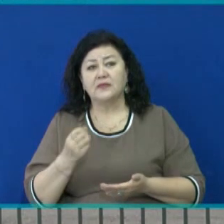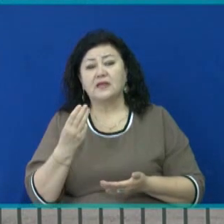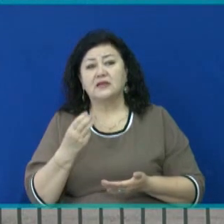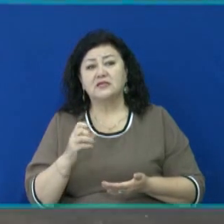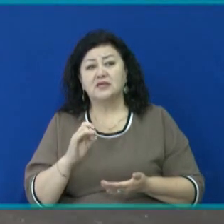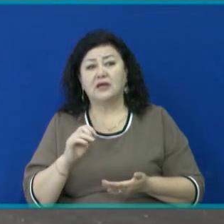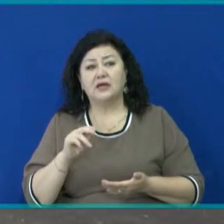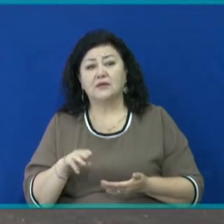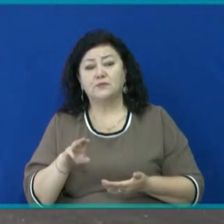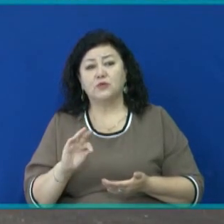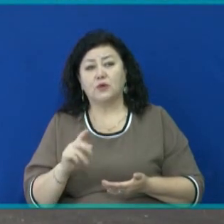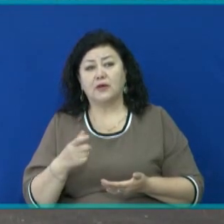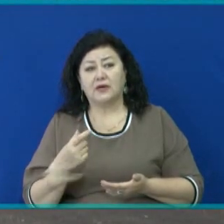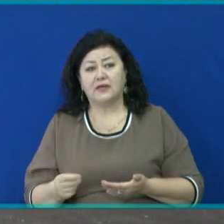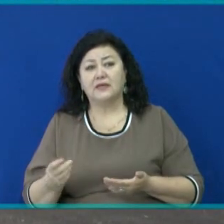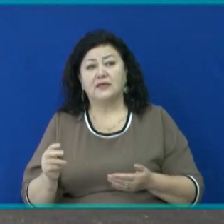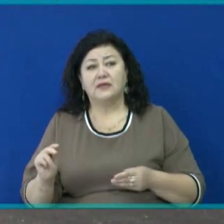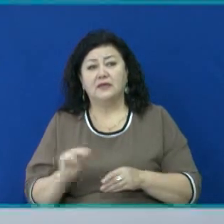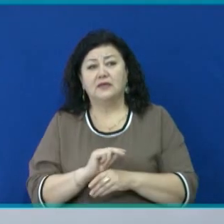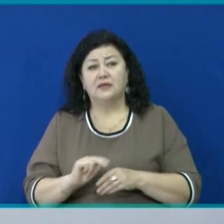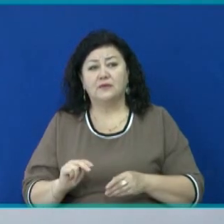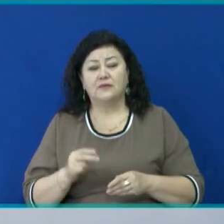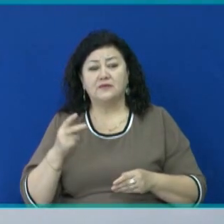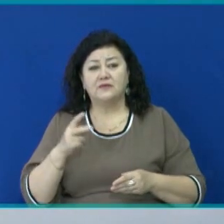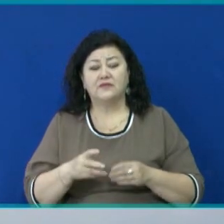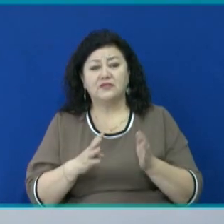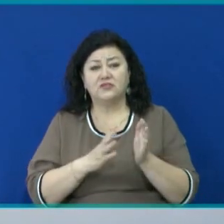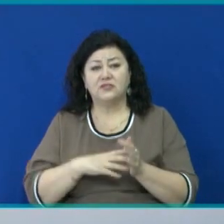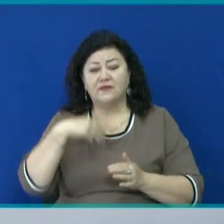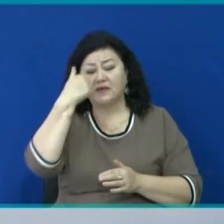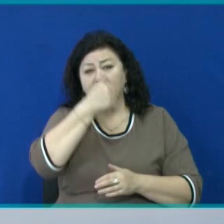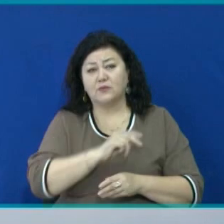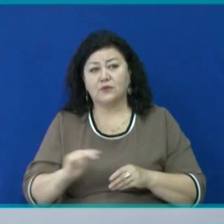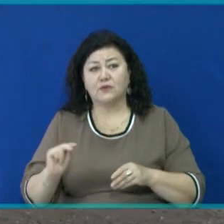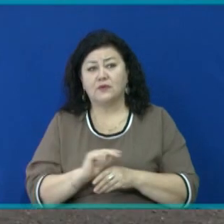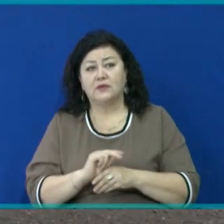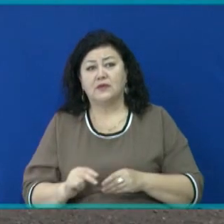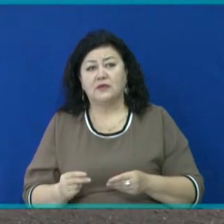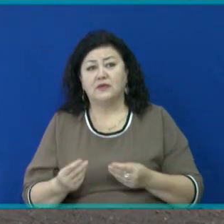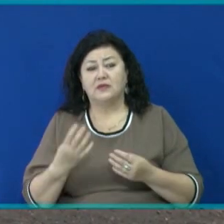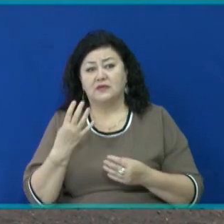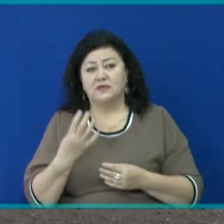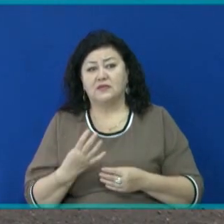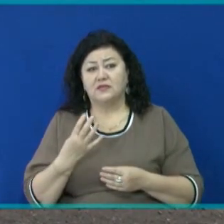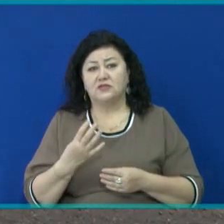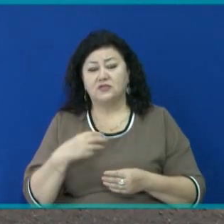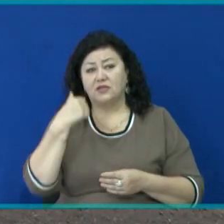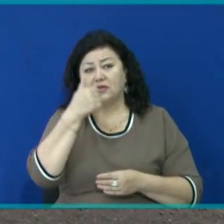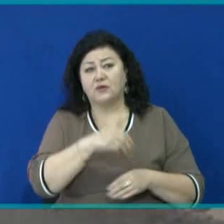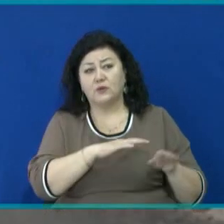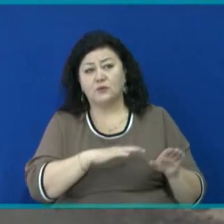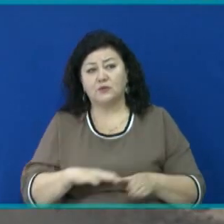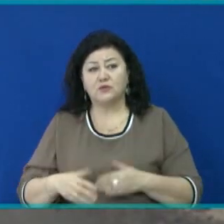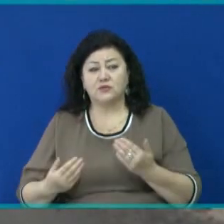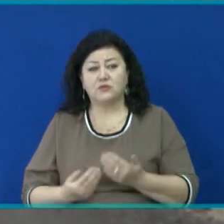ауылына дейін 4 шақырым жол. Осы аралық соңғы рет 2009 жылы жөнделіпті. Араға 14 жыл салып, ауыл арасындағы жол күрделі